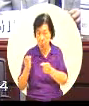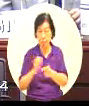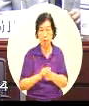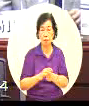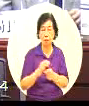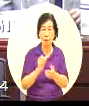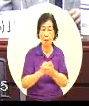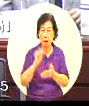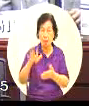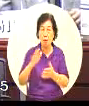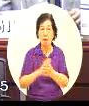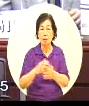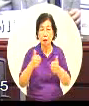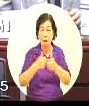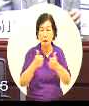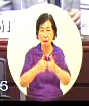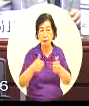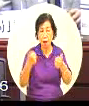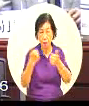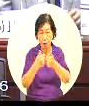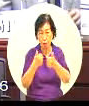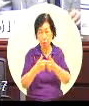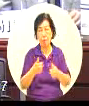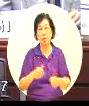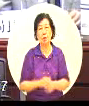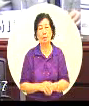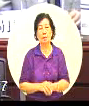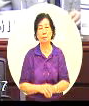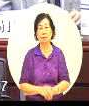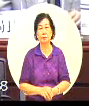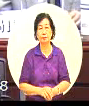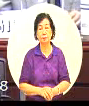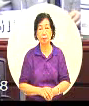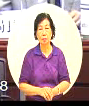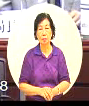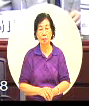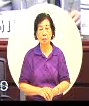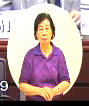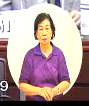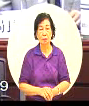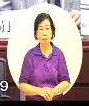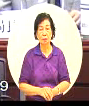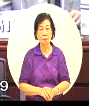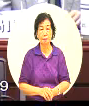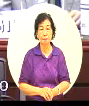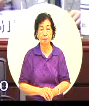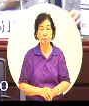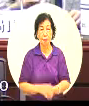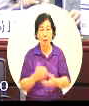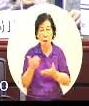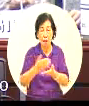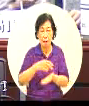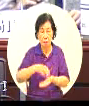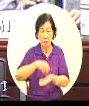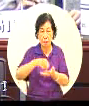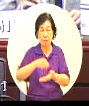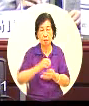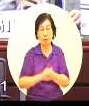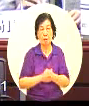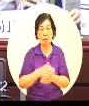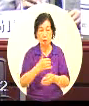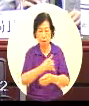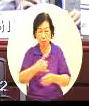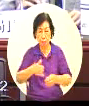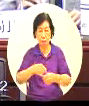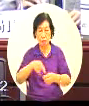做报告。那刚刚这个沈议员特别关心高